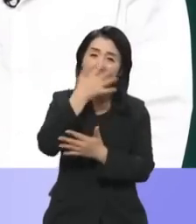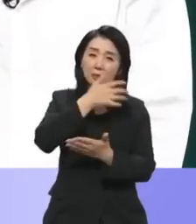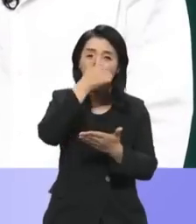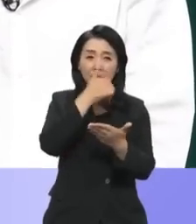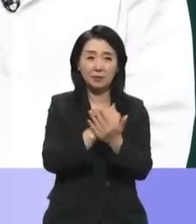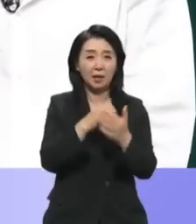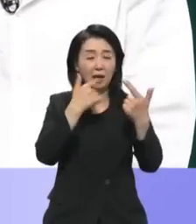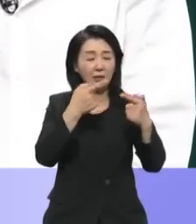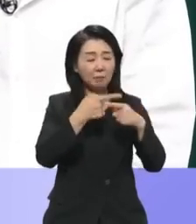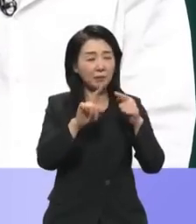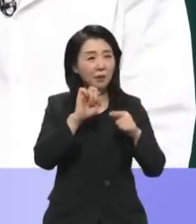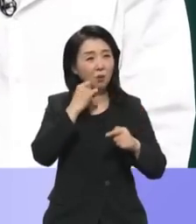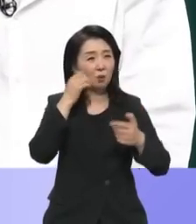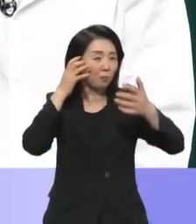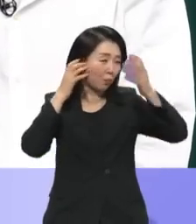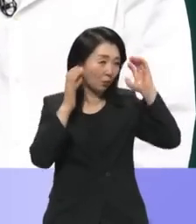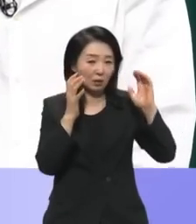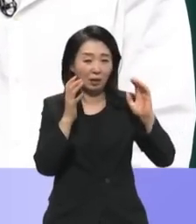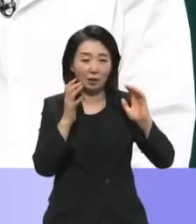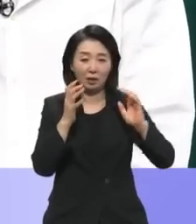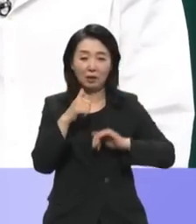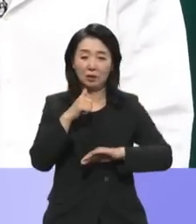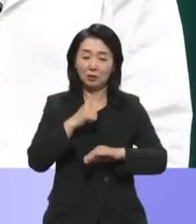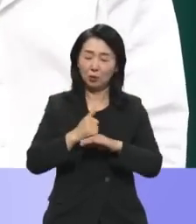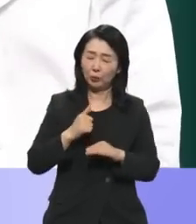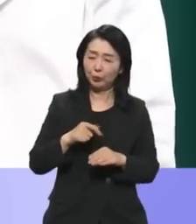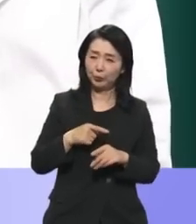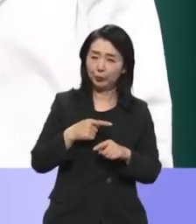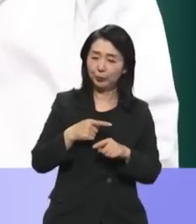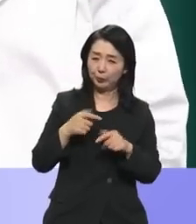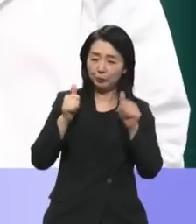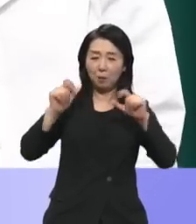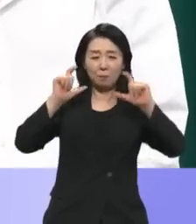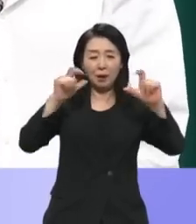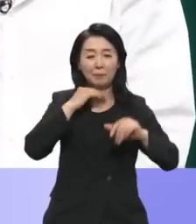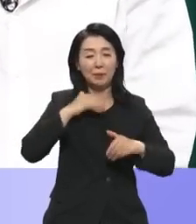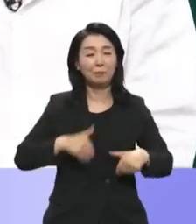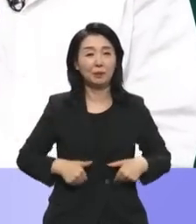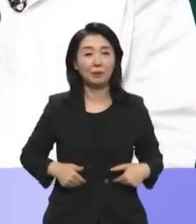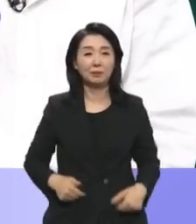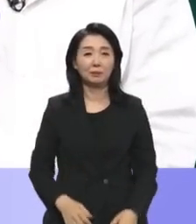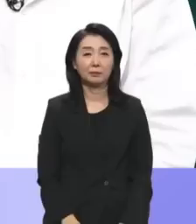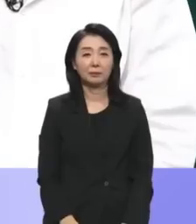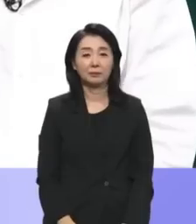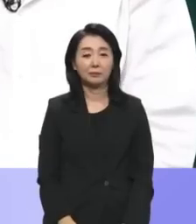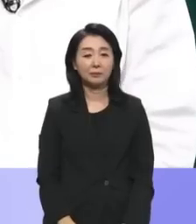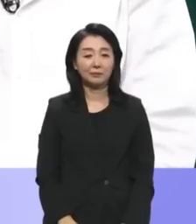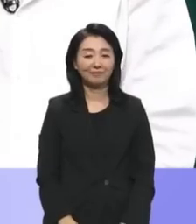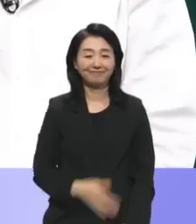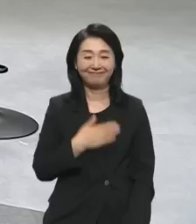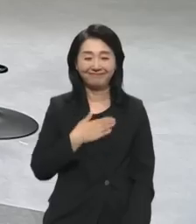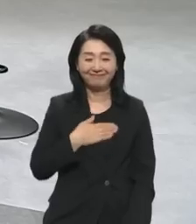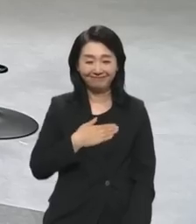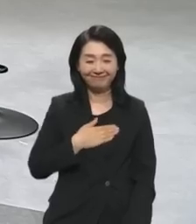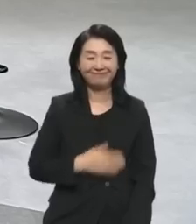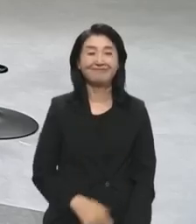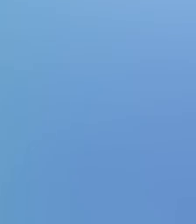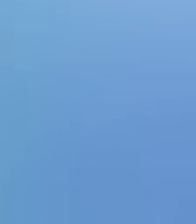판단하기 어려운 복잡한 문제라 실제 판단을 좀 기다려 봐야 알 수 있다 이렇게 말씀하셨습니다 알겠습니다 뜨거